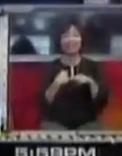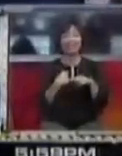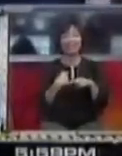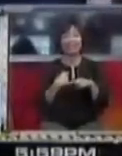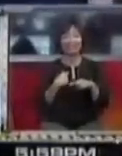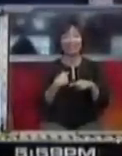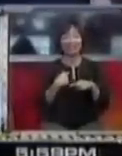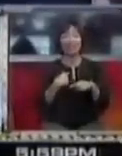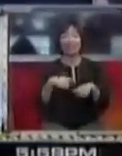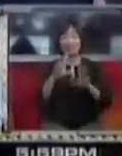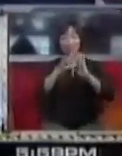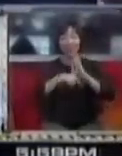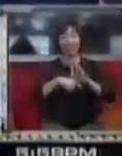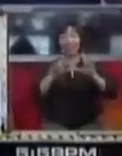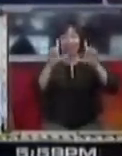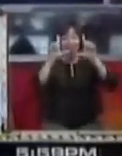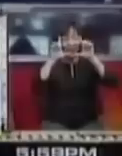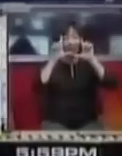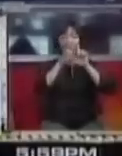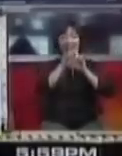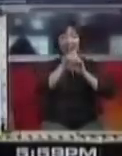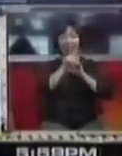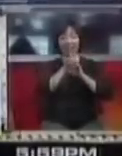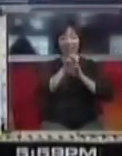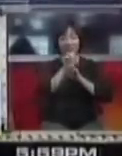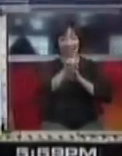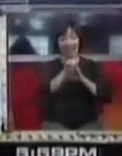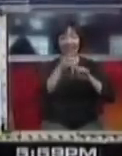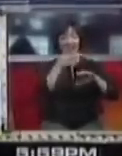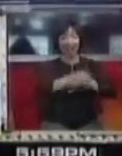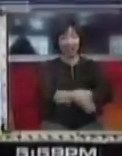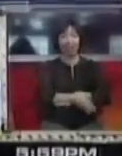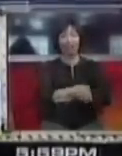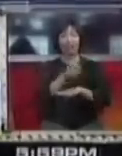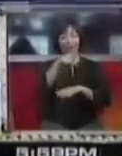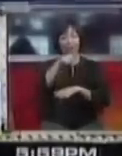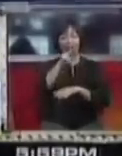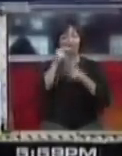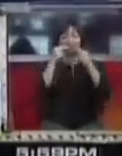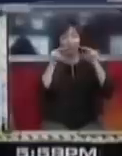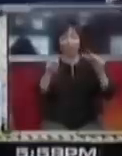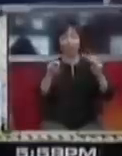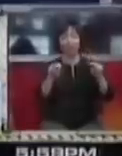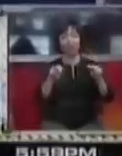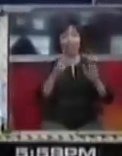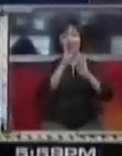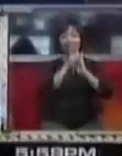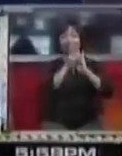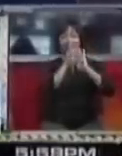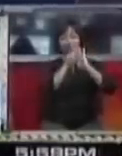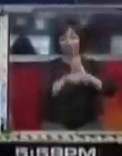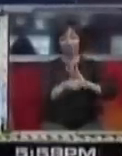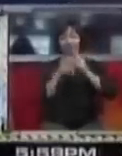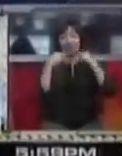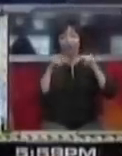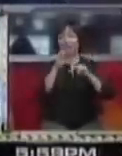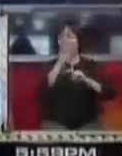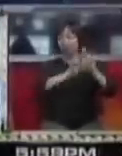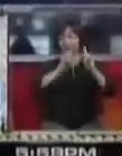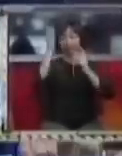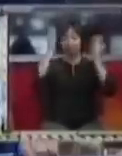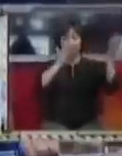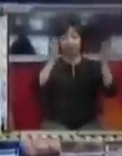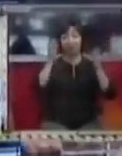yung wanted mamayang pagkatapos ng P-News sa TV5. Yan po ang 30 minutong balita at